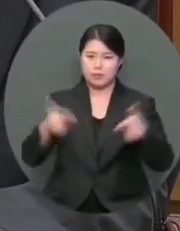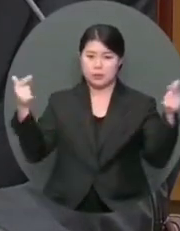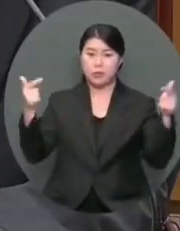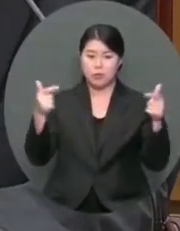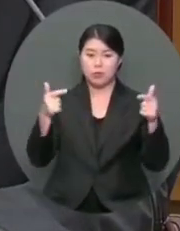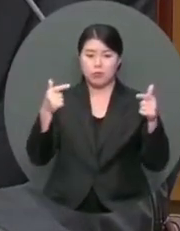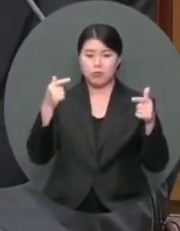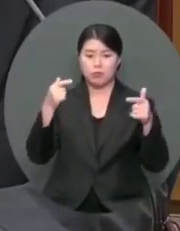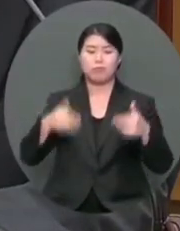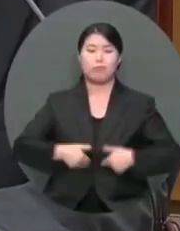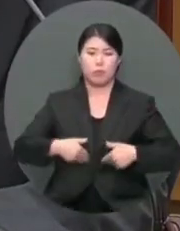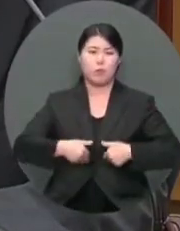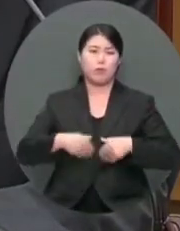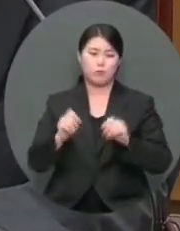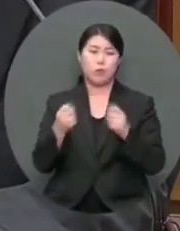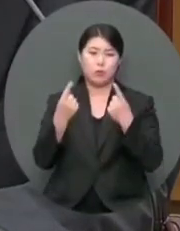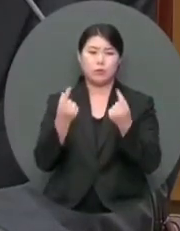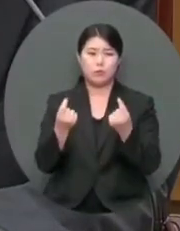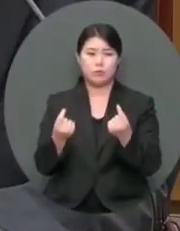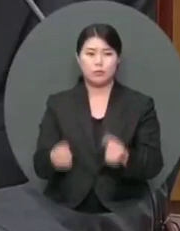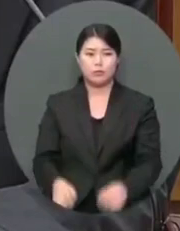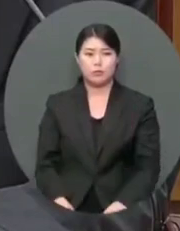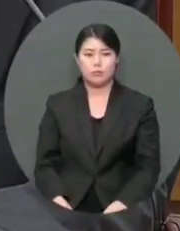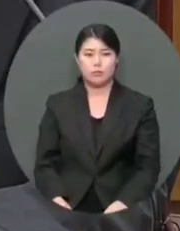생각하고 있습니다. 그런